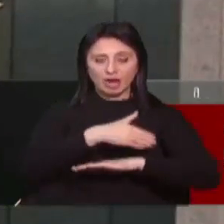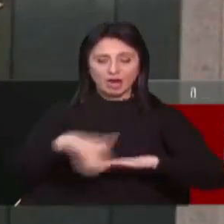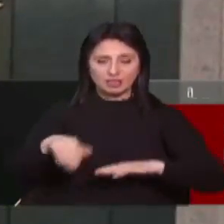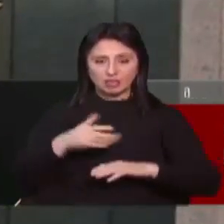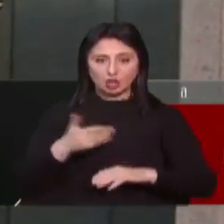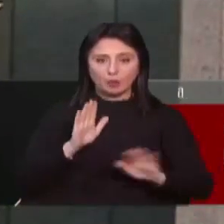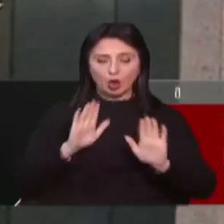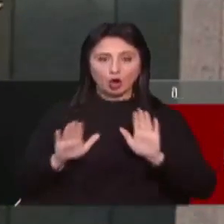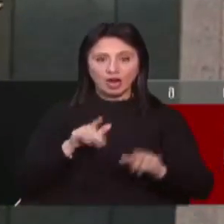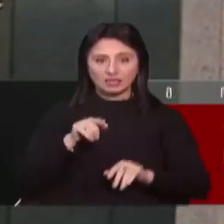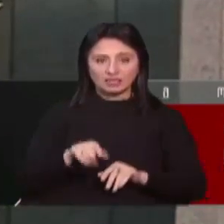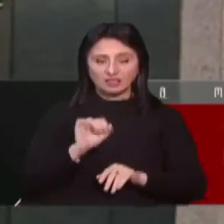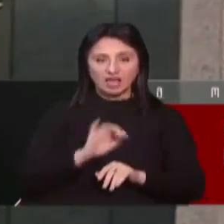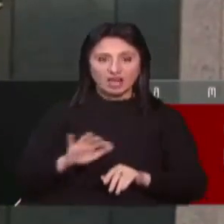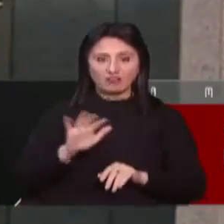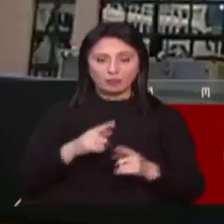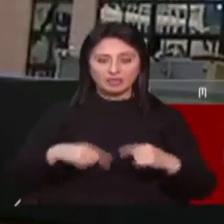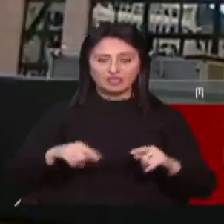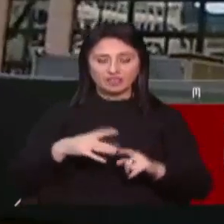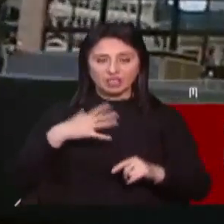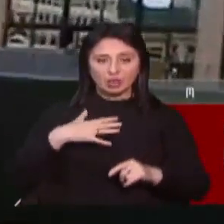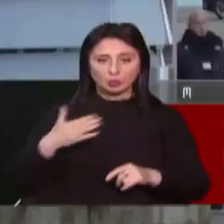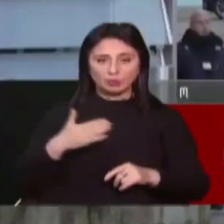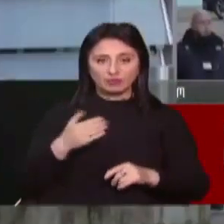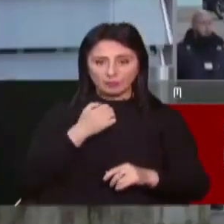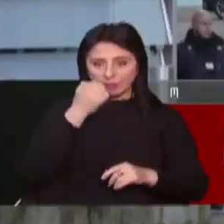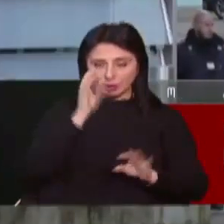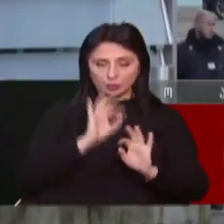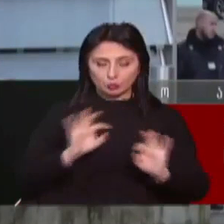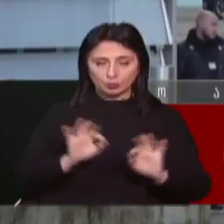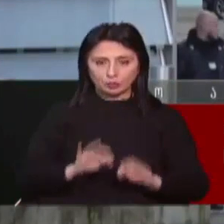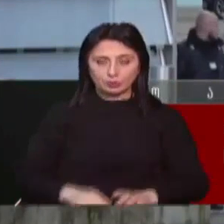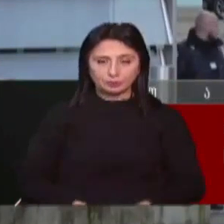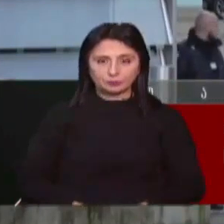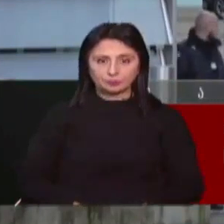რომლის ორგანიზებისთვისაც ევროპის საბჭოს ქართულ მხარეს მადლობას უხდის.